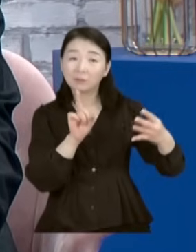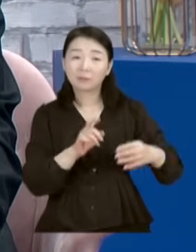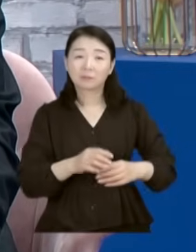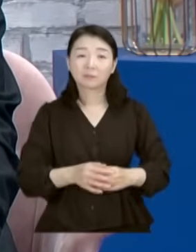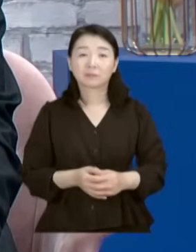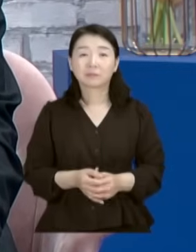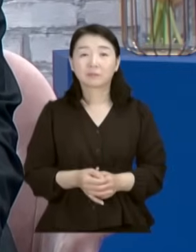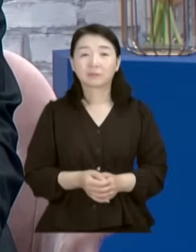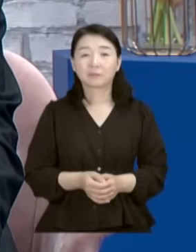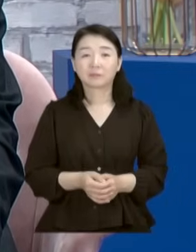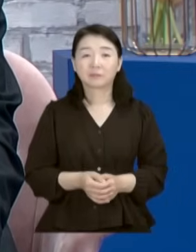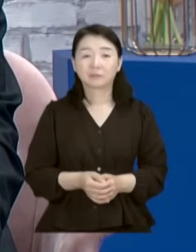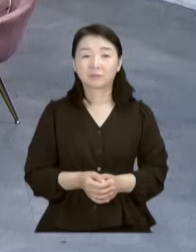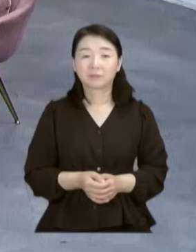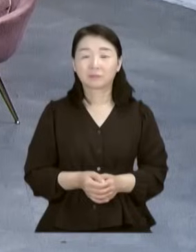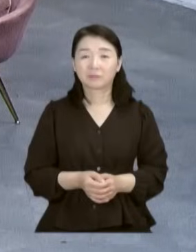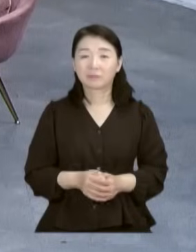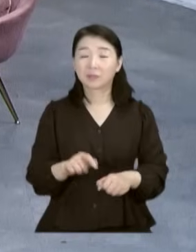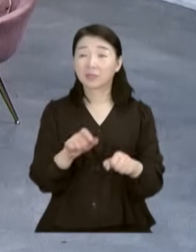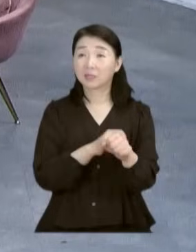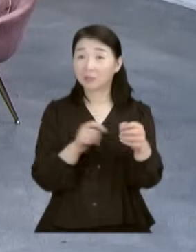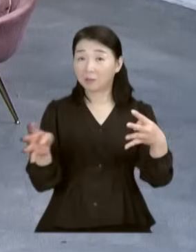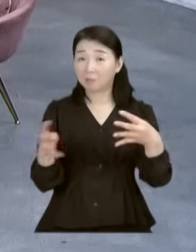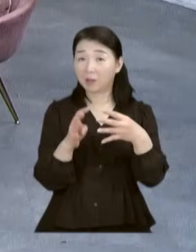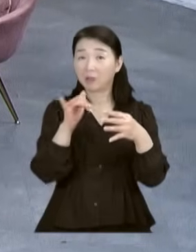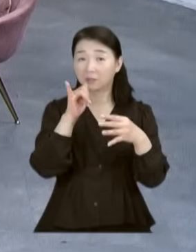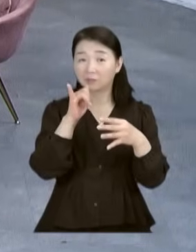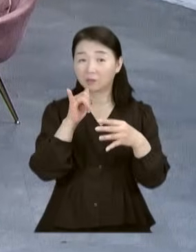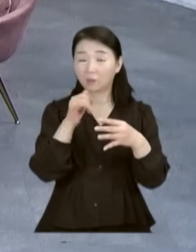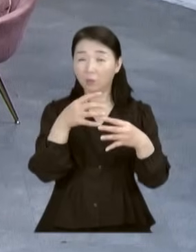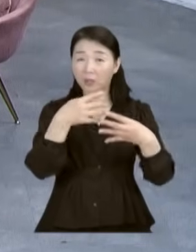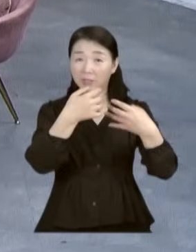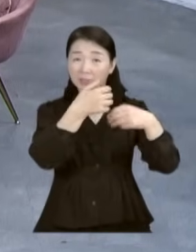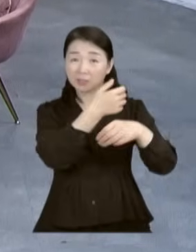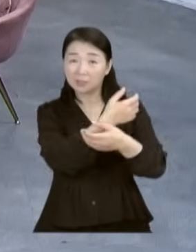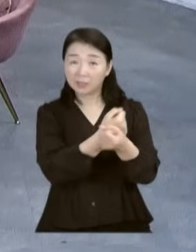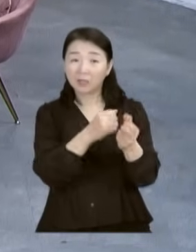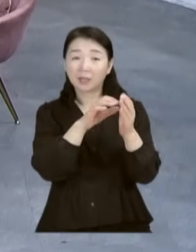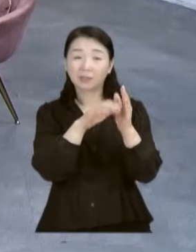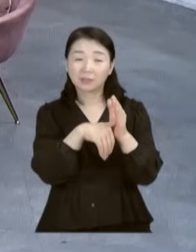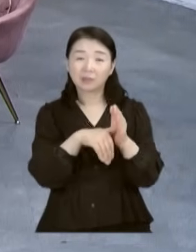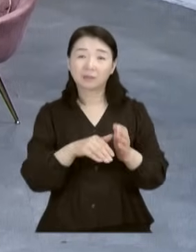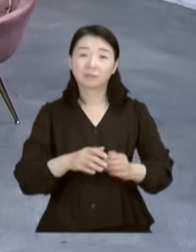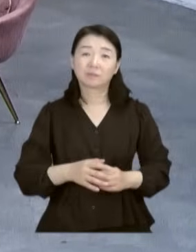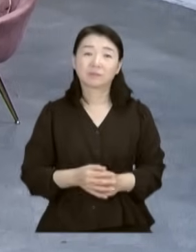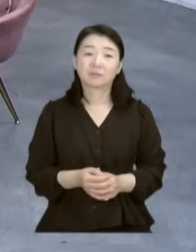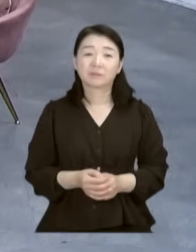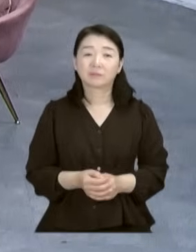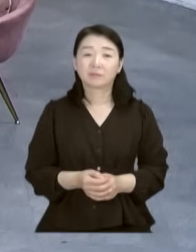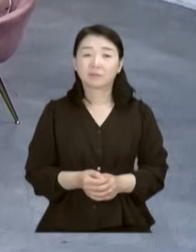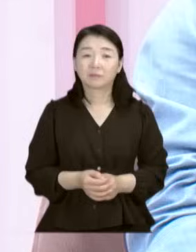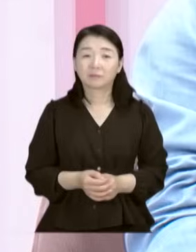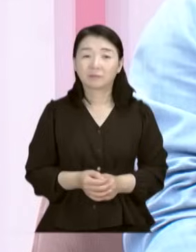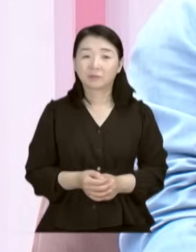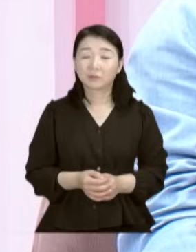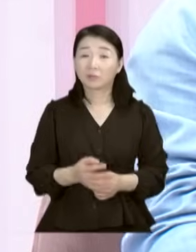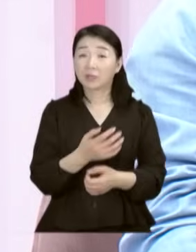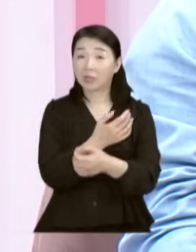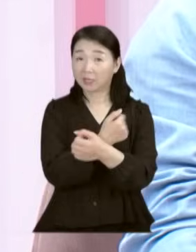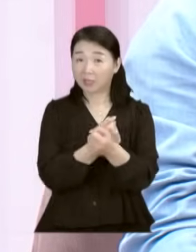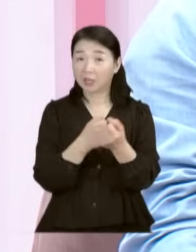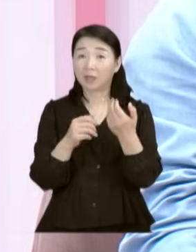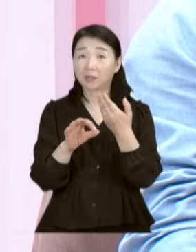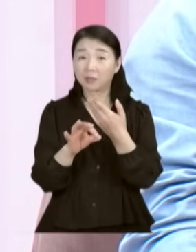사모님 어떤 거예요 저희 뭐 특약사항이라고 해서 이제 모든 이제 계약 사항 중에 특약으로 들어가는게 있는데요 저희랑